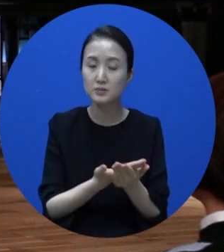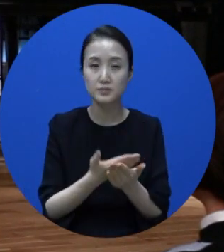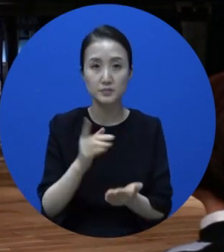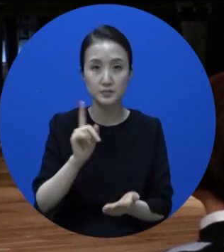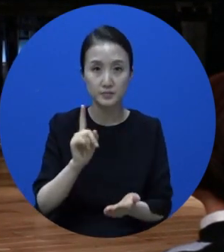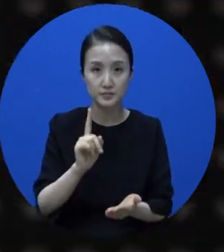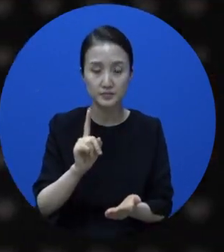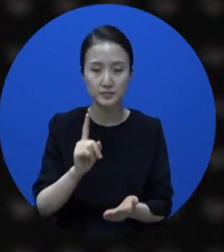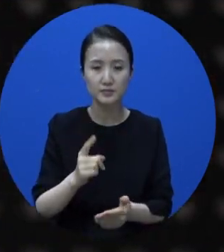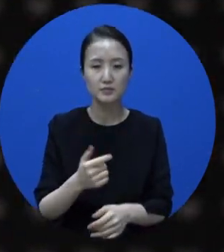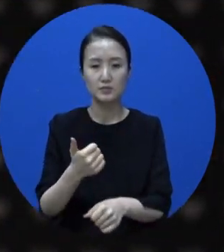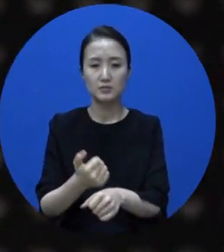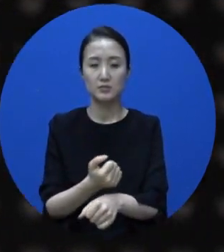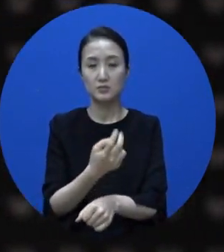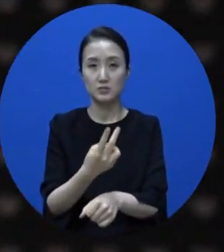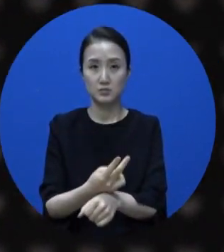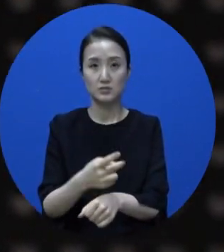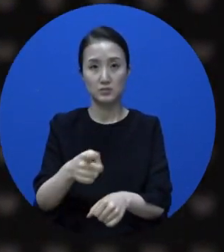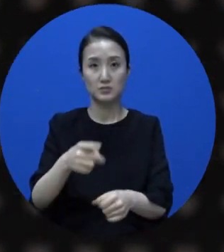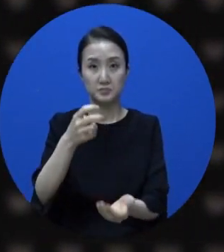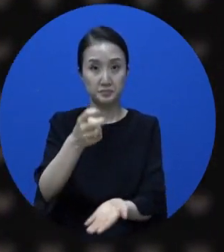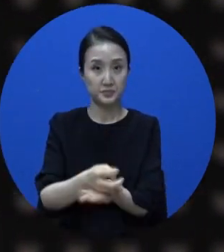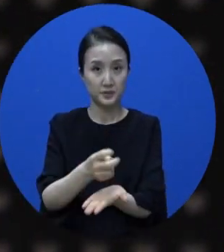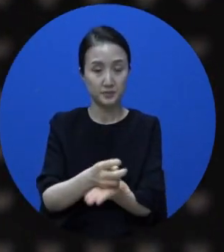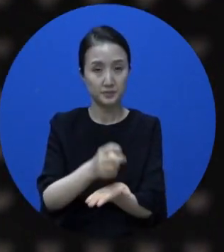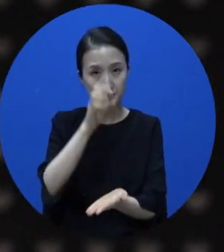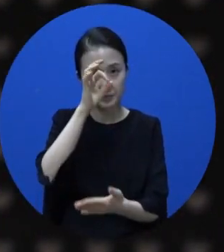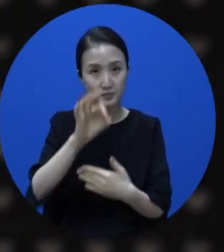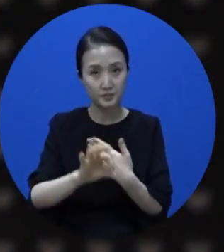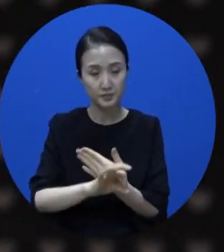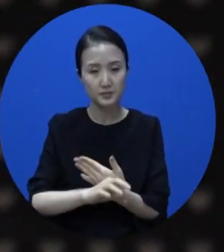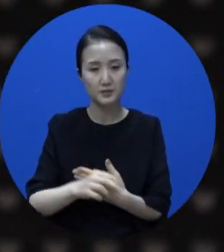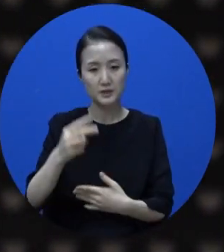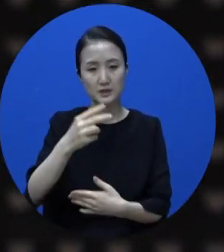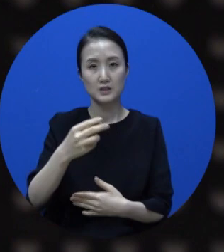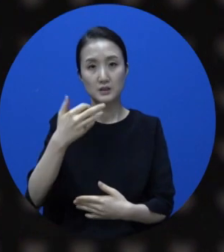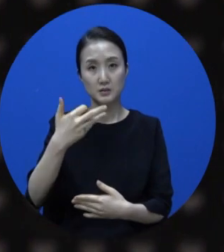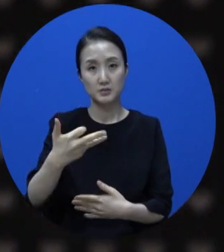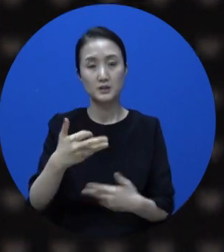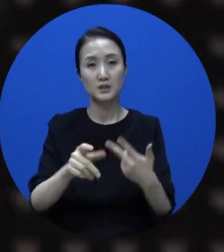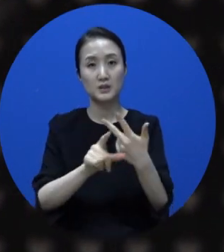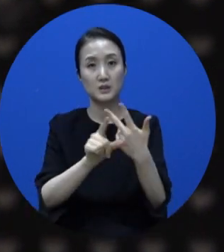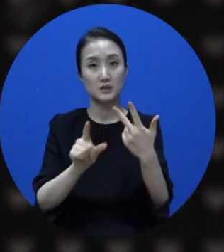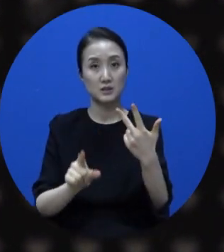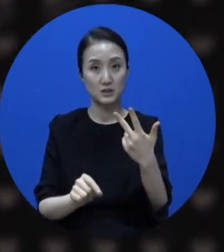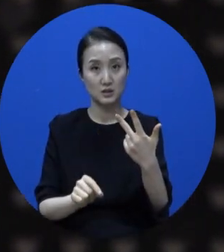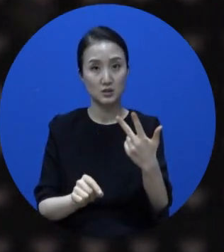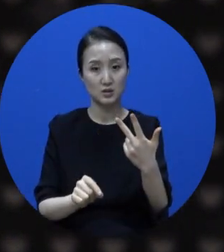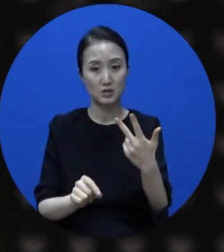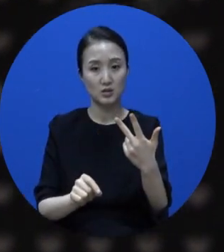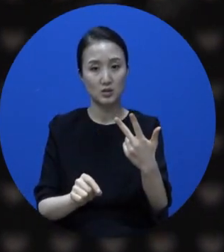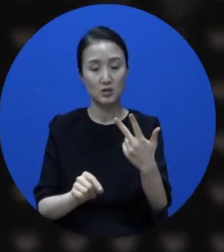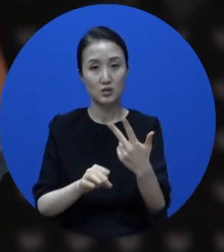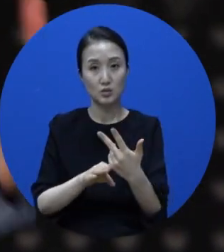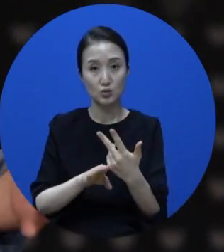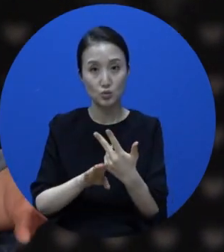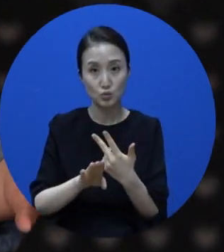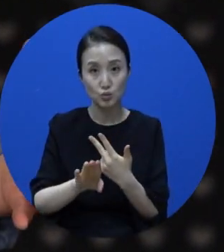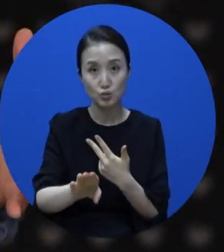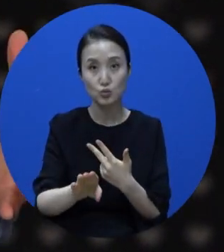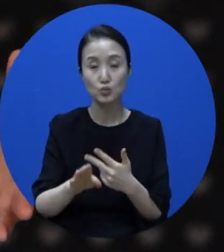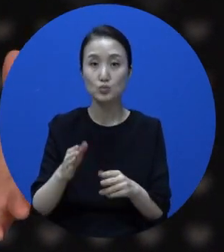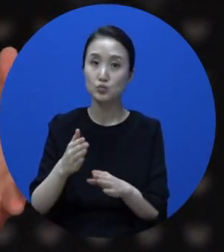이 정책이 2018년 7월 불후 300명 이상